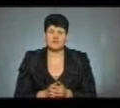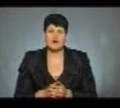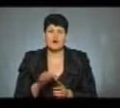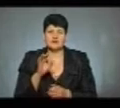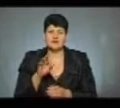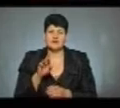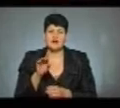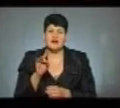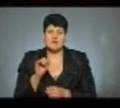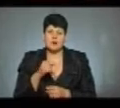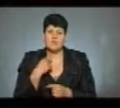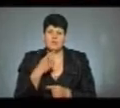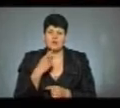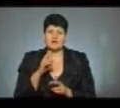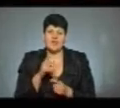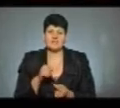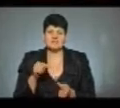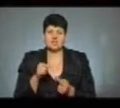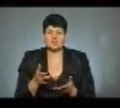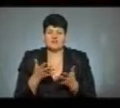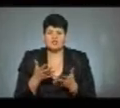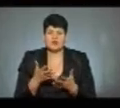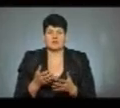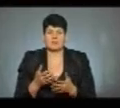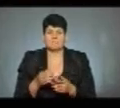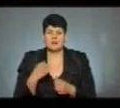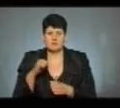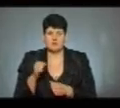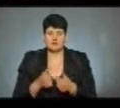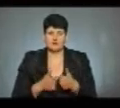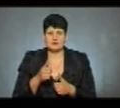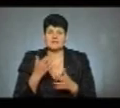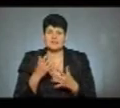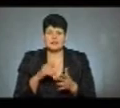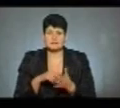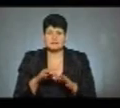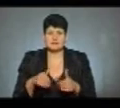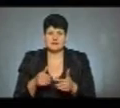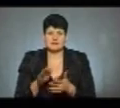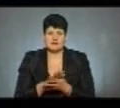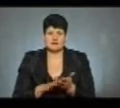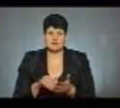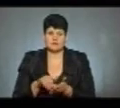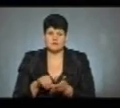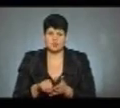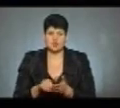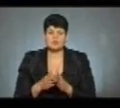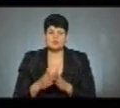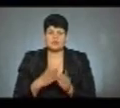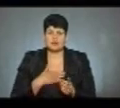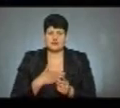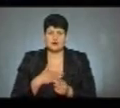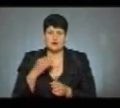Олександр Ярема розповідає, як визначали переможця конкурсу та скільки міст подали заявки на участь. Сусіди наші, Румунія, в них